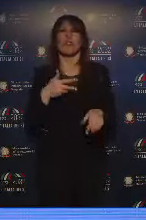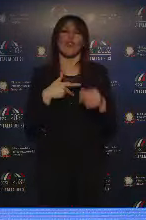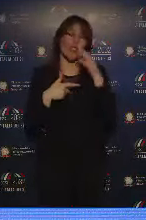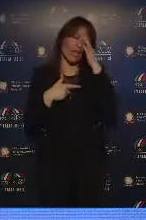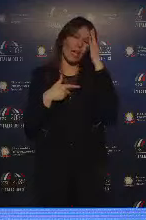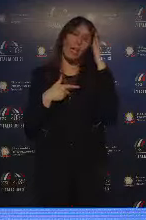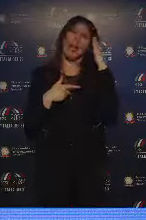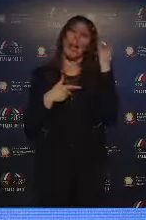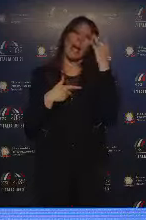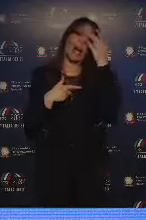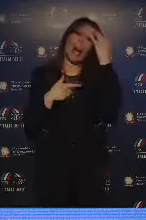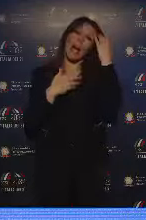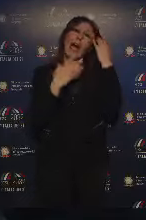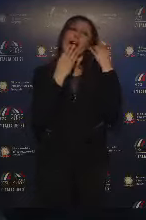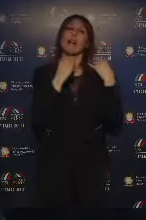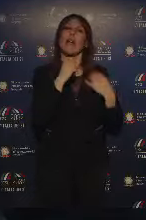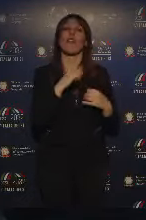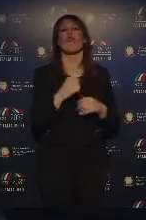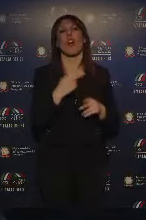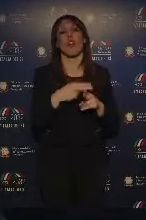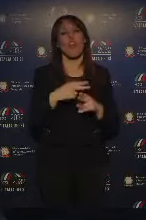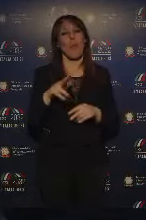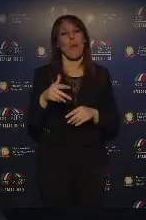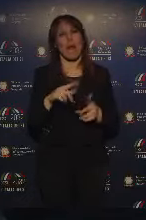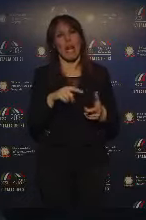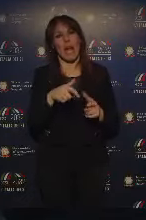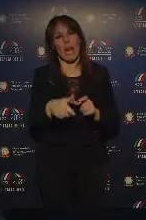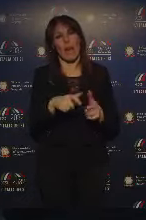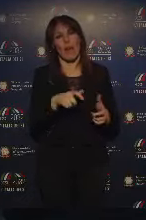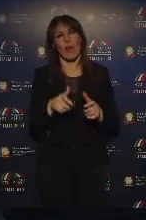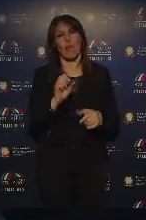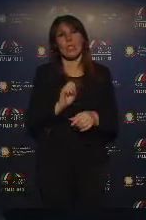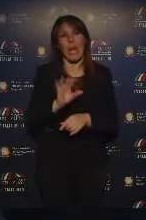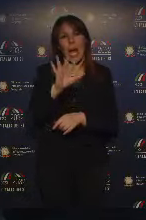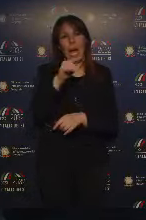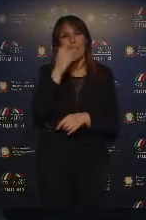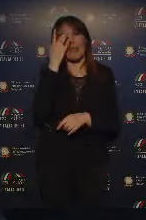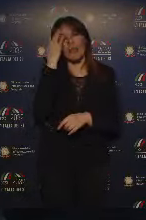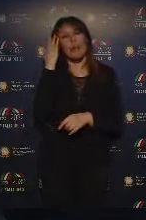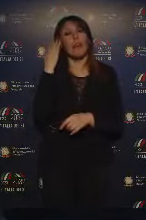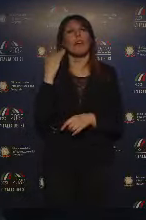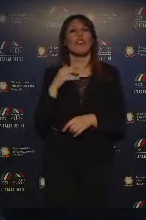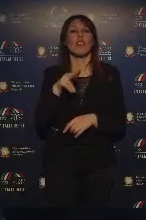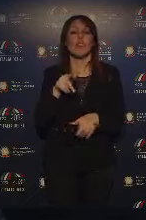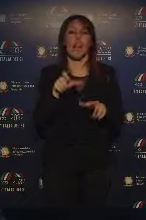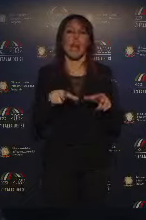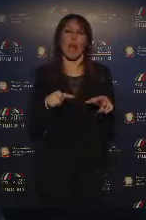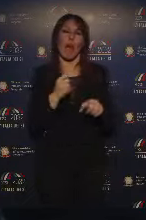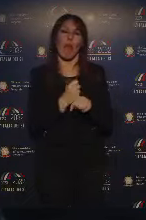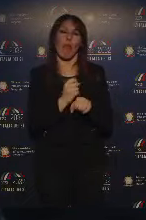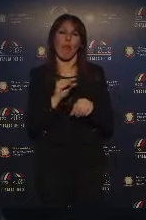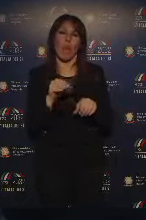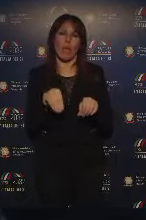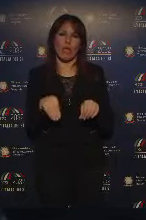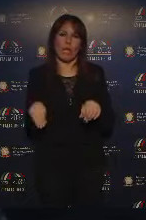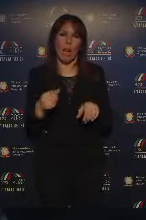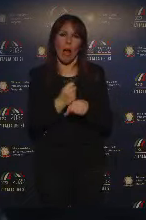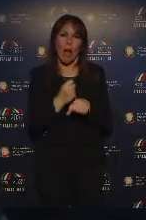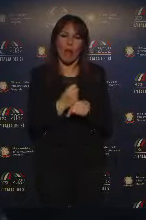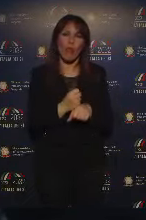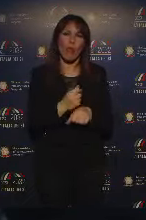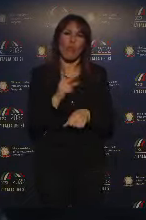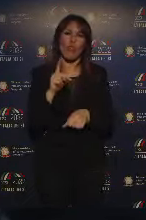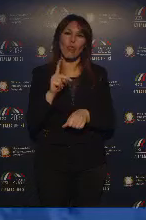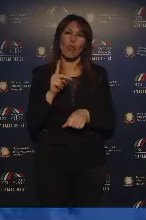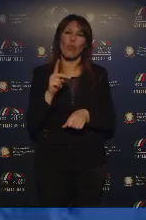Roma Palermo che è la prossima slide al di là dei 3000 posti di lavoro creati 21.000 tonnellate